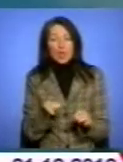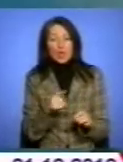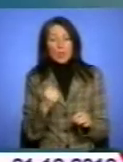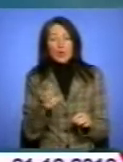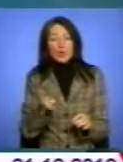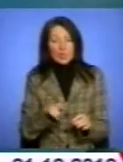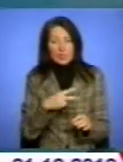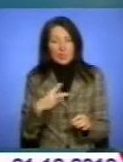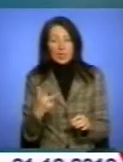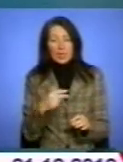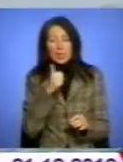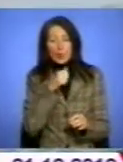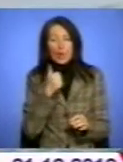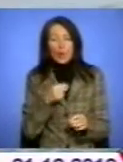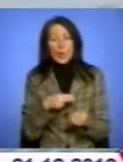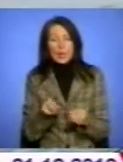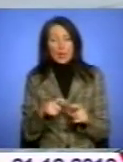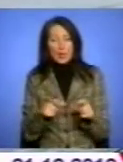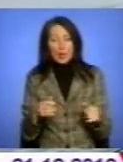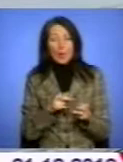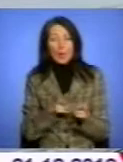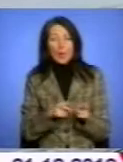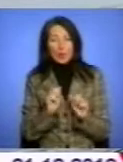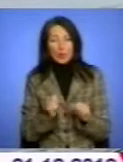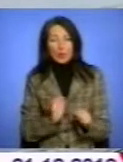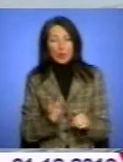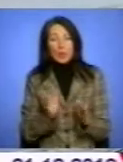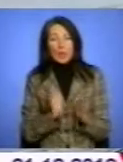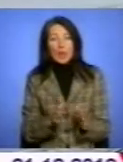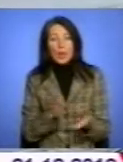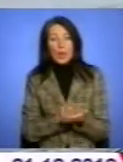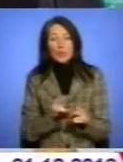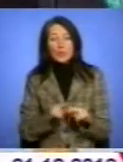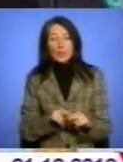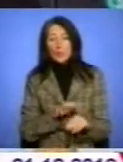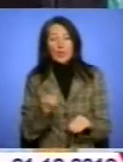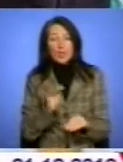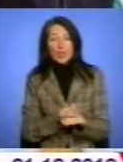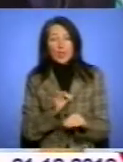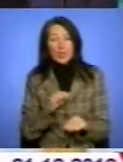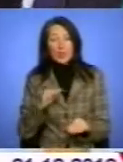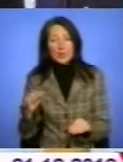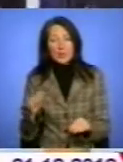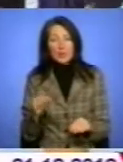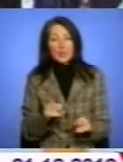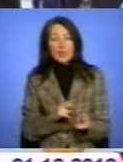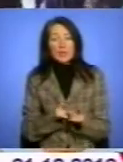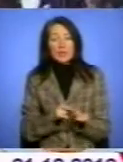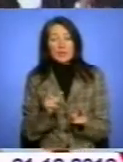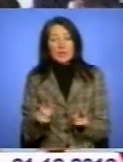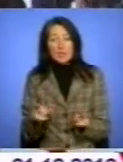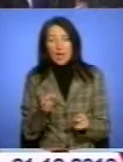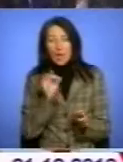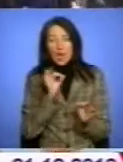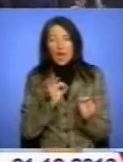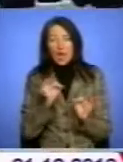січня 2013 року придбати квиток на поїзд можна буде лише маючи паспорт, не підтверджена офіційно. Та залізничники радять